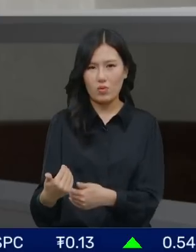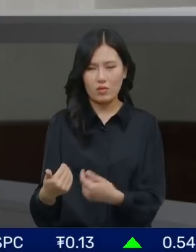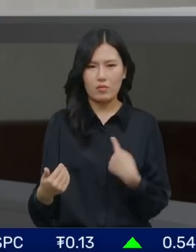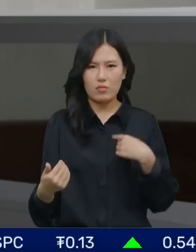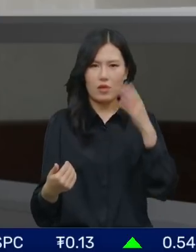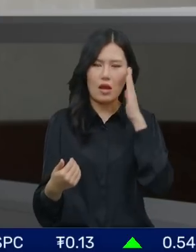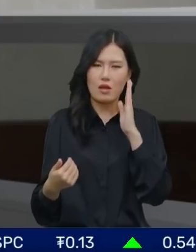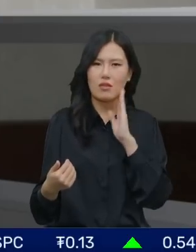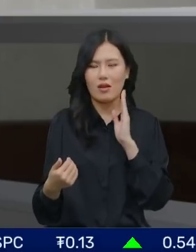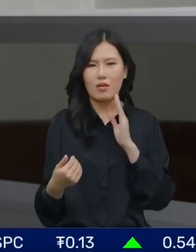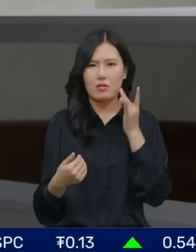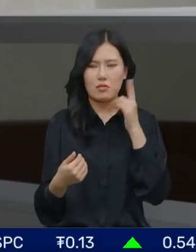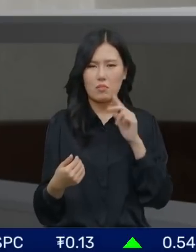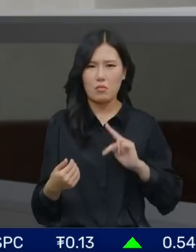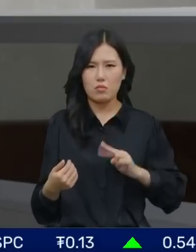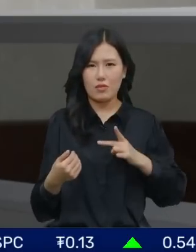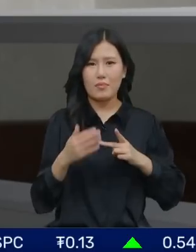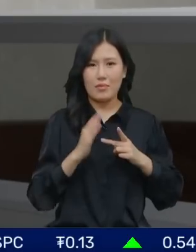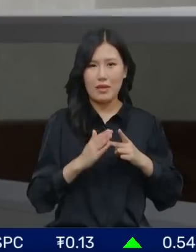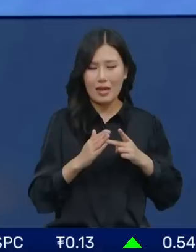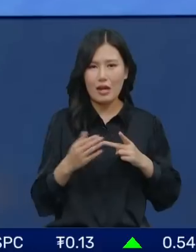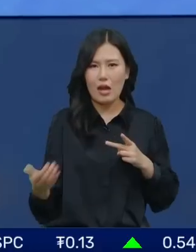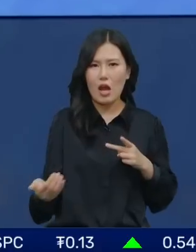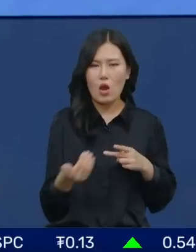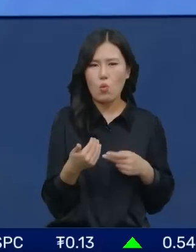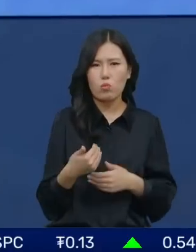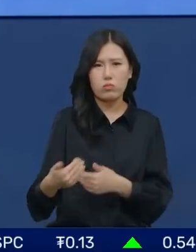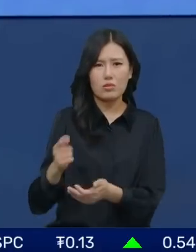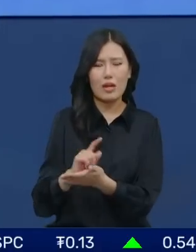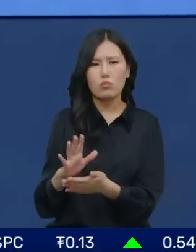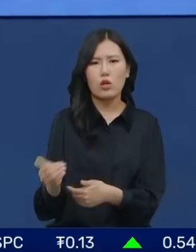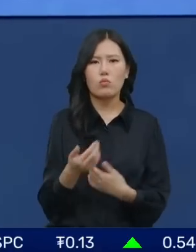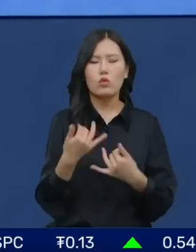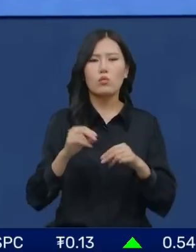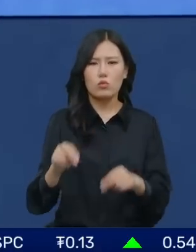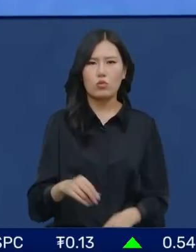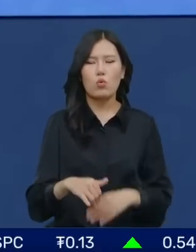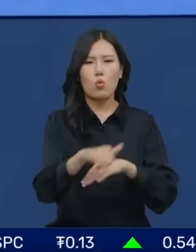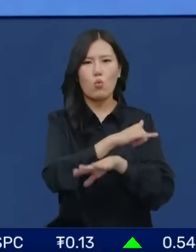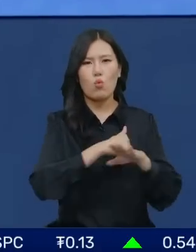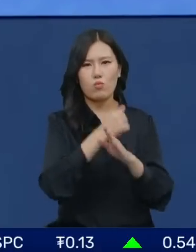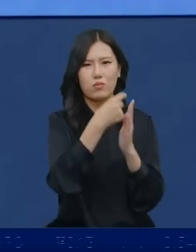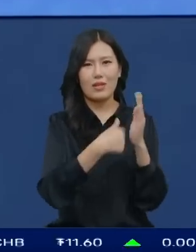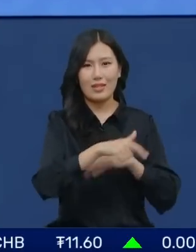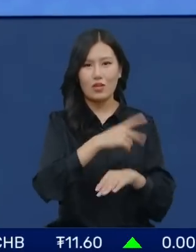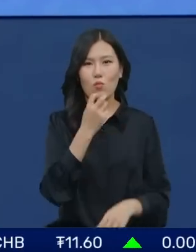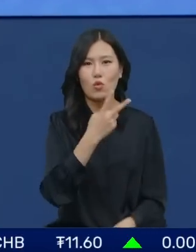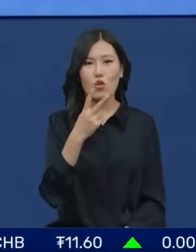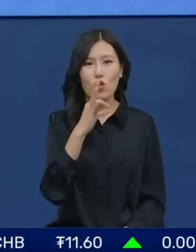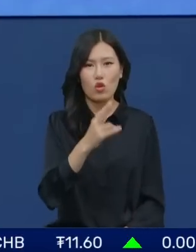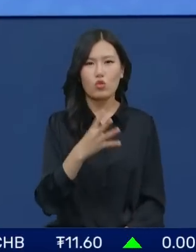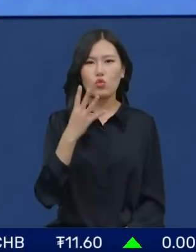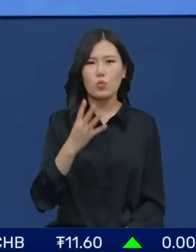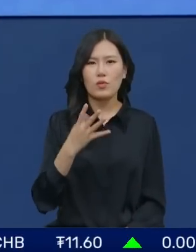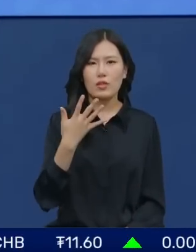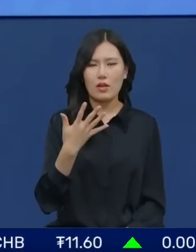зохицуулалт нэг бол наривдсан зохицуулалт одоогор юусэн байхгүй гэсэн. Улсын бүртгэлийн ерөнхий газарт 2022 онд